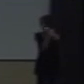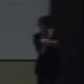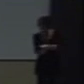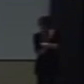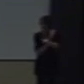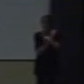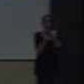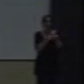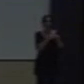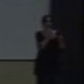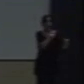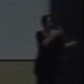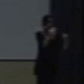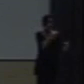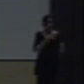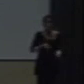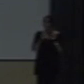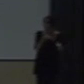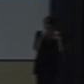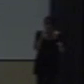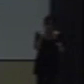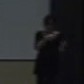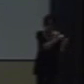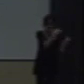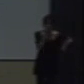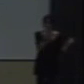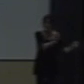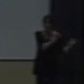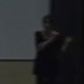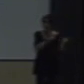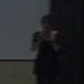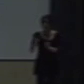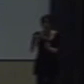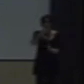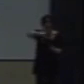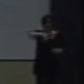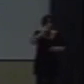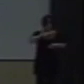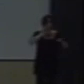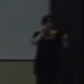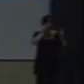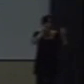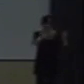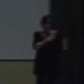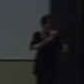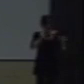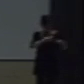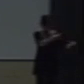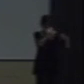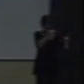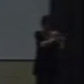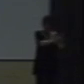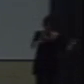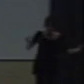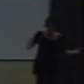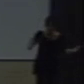de rebre i donar informació, al final els valors són els mateixos. El que vol el receptor és el mateix i la manera com el periodista té per